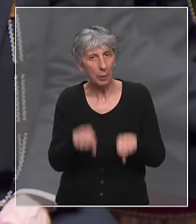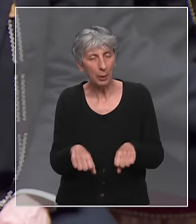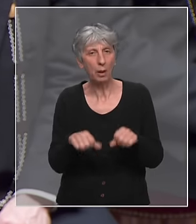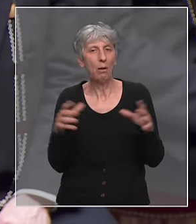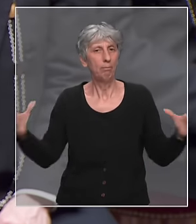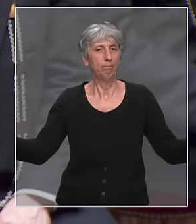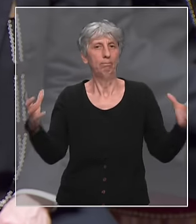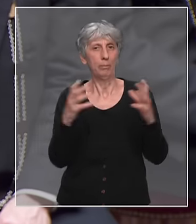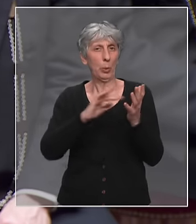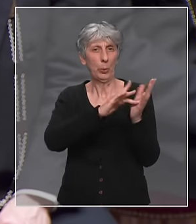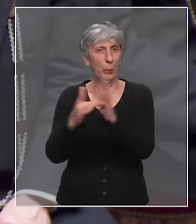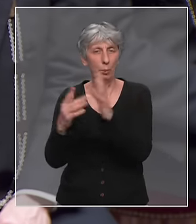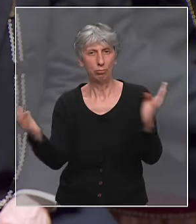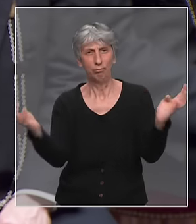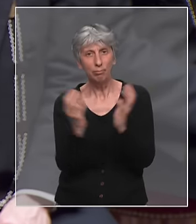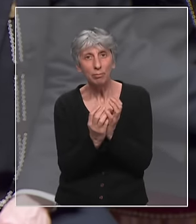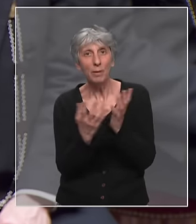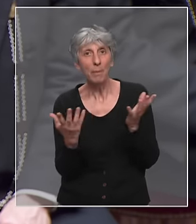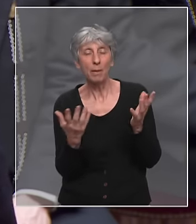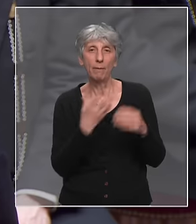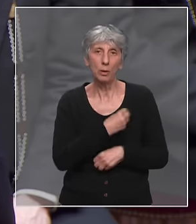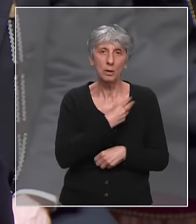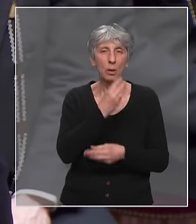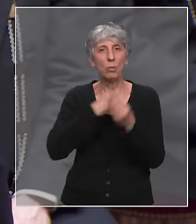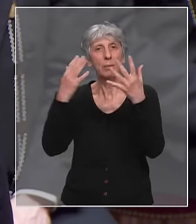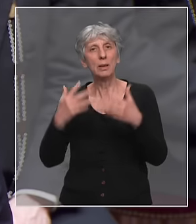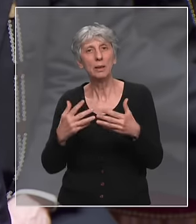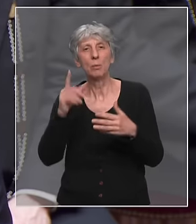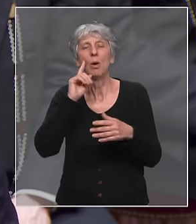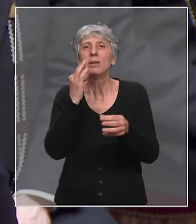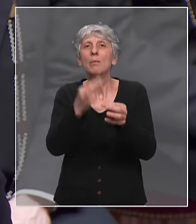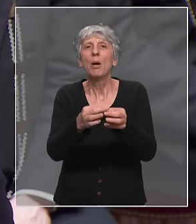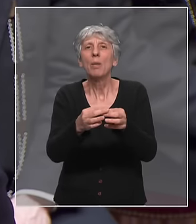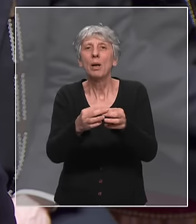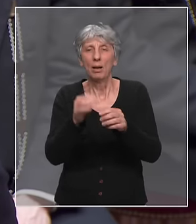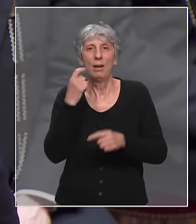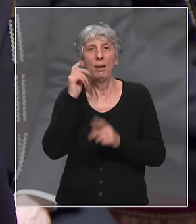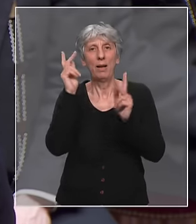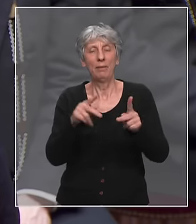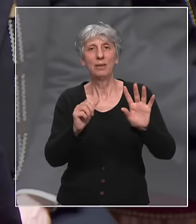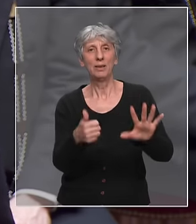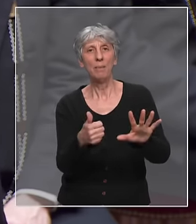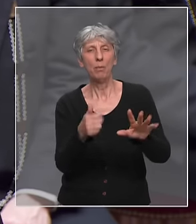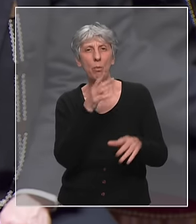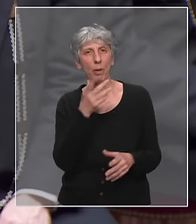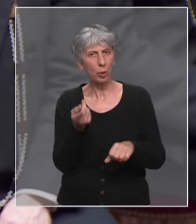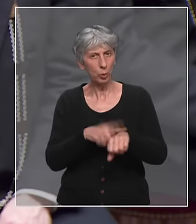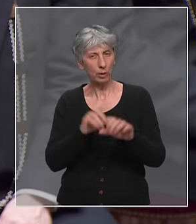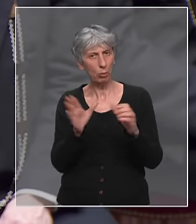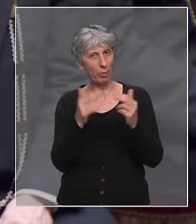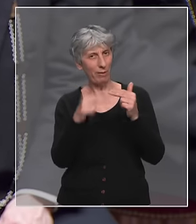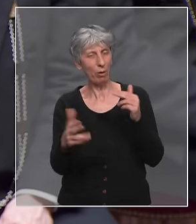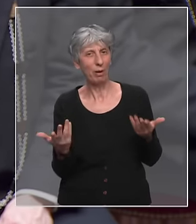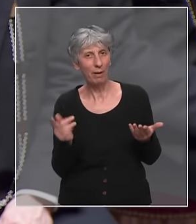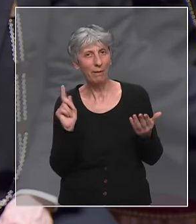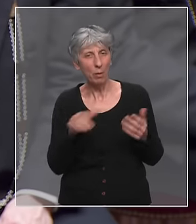mathématiques les élèves en classe entière. Parce que la réalité, c'est qu'au mois de septembre, les élèves arrivent en 6e. Vous ne pouvez pas immédiatement mettre en place des groupes de niveau. Il faut